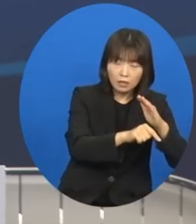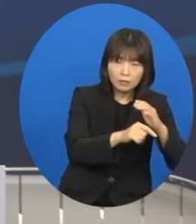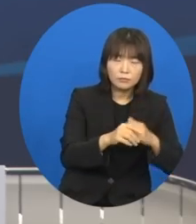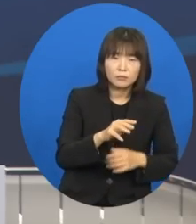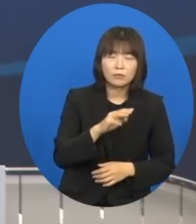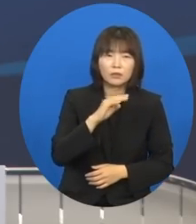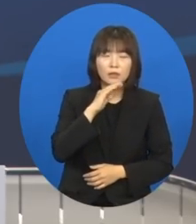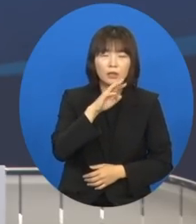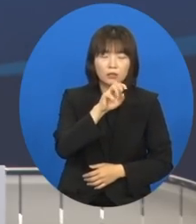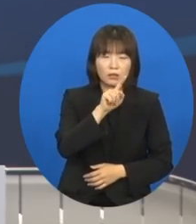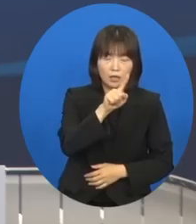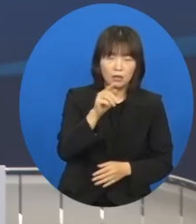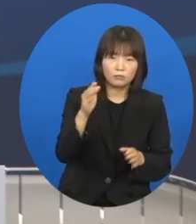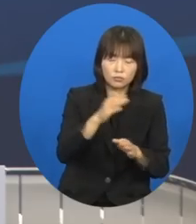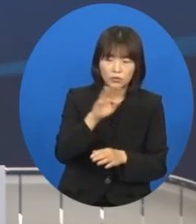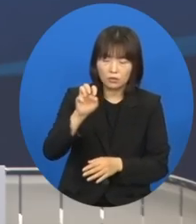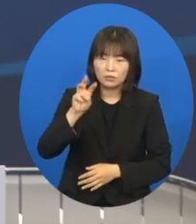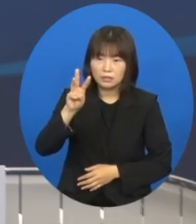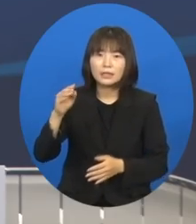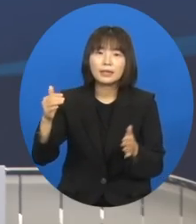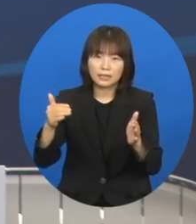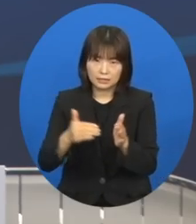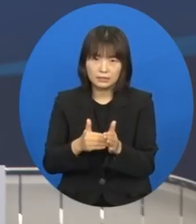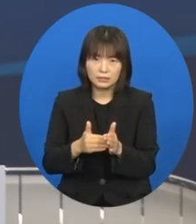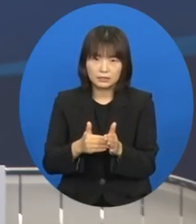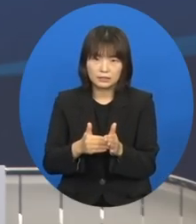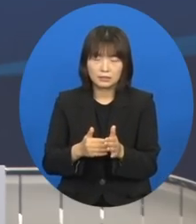31살부터 33살까지